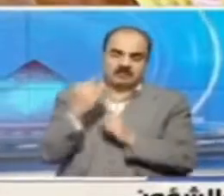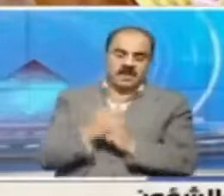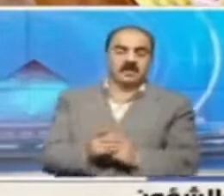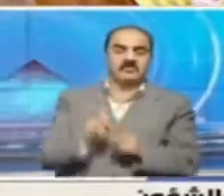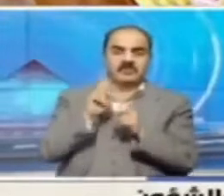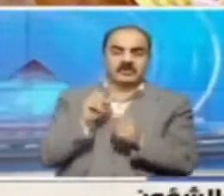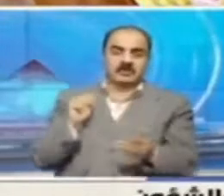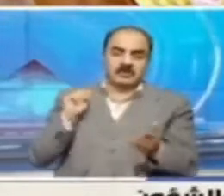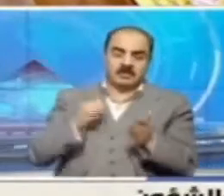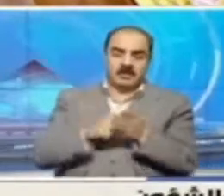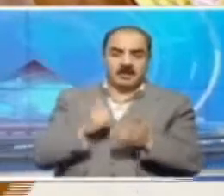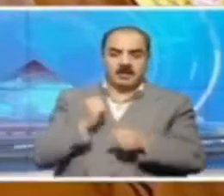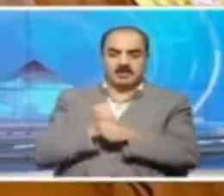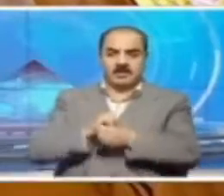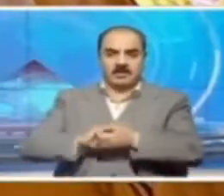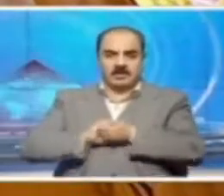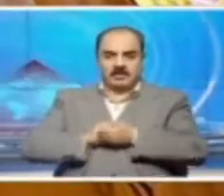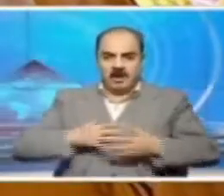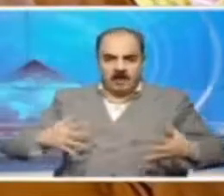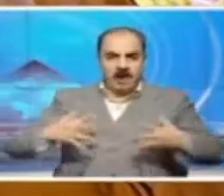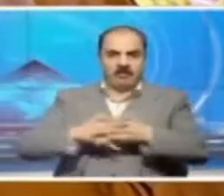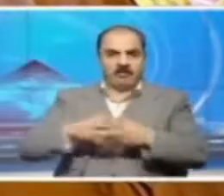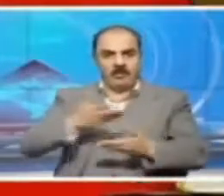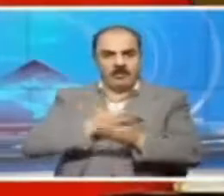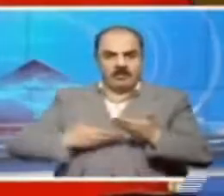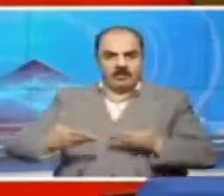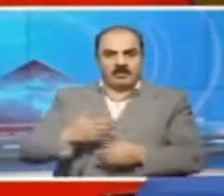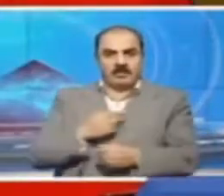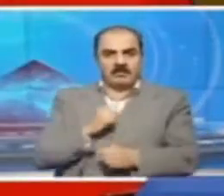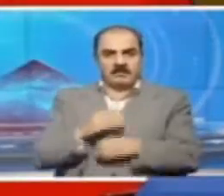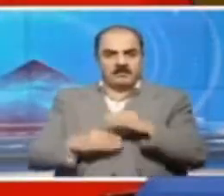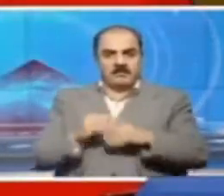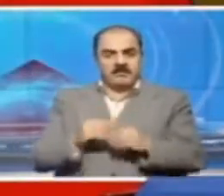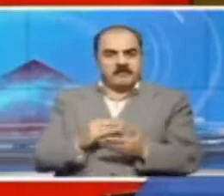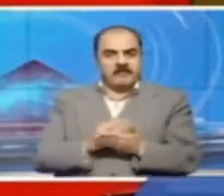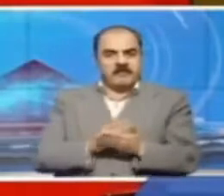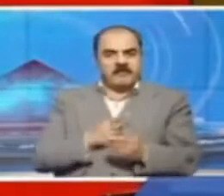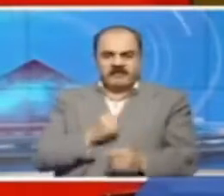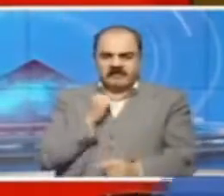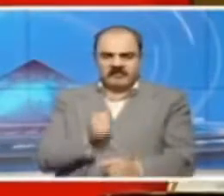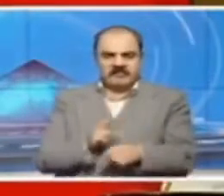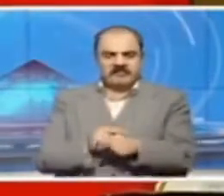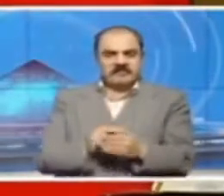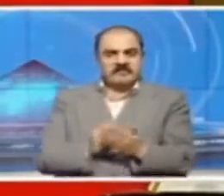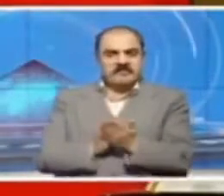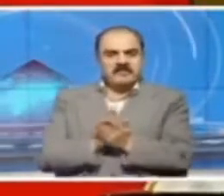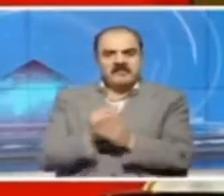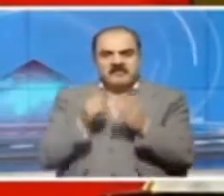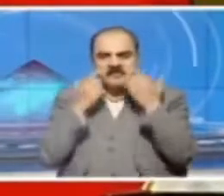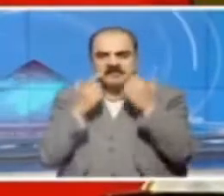ثم بتضافر الجهود والسعي الدؤوب قادرون على صيانة